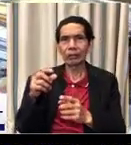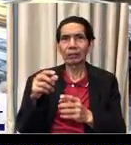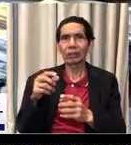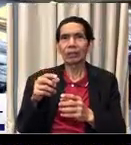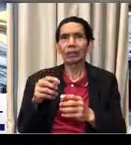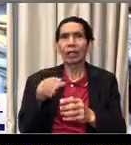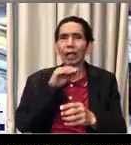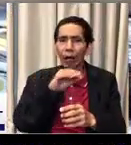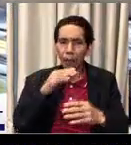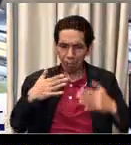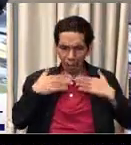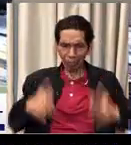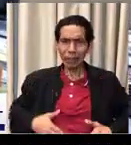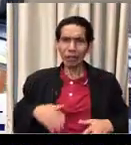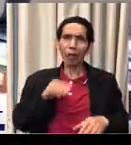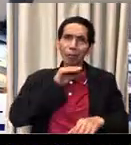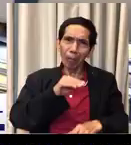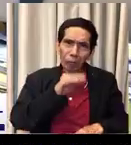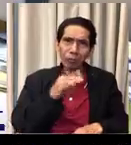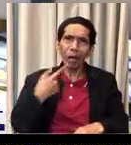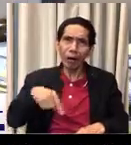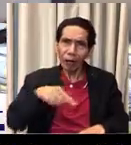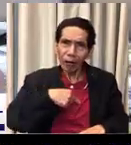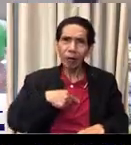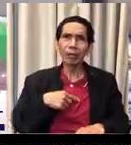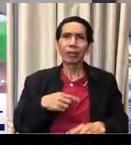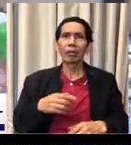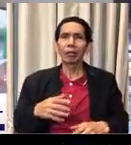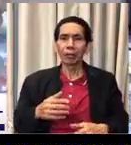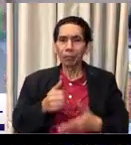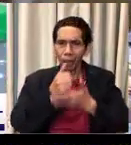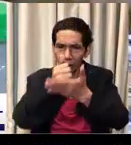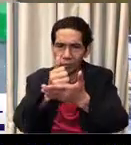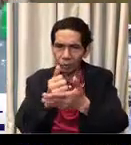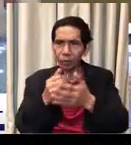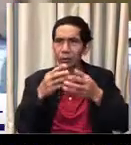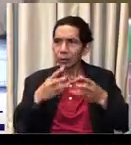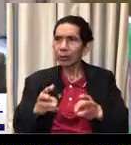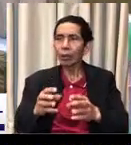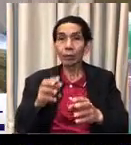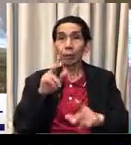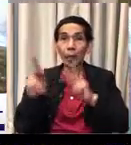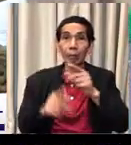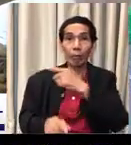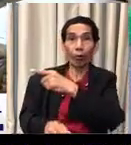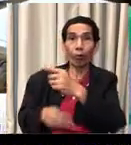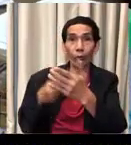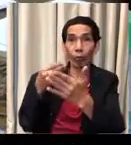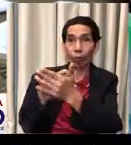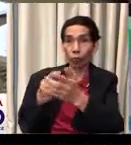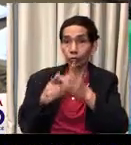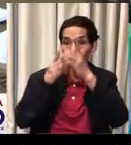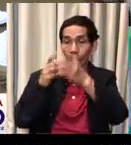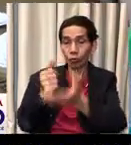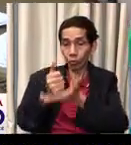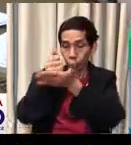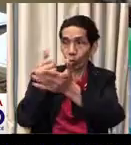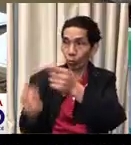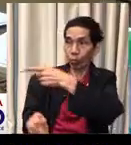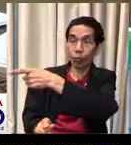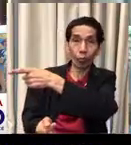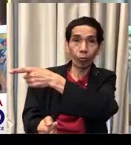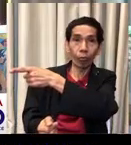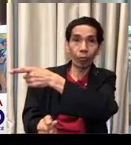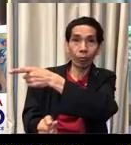sinusog ako ng katawan ko. May maitulong, magawa lang ng paraan. Ito, taong bayan, no? Imagine mo yan, no?